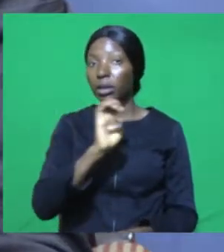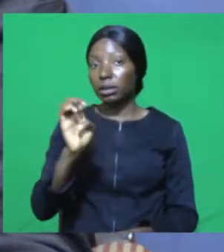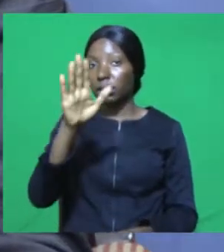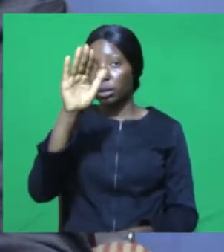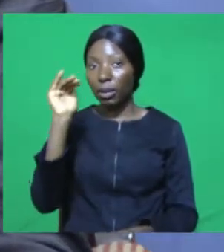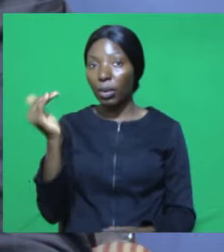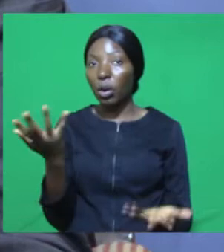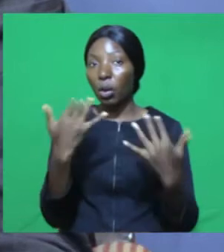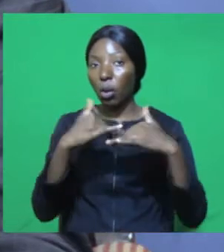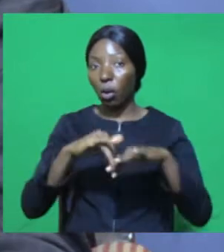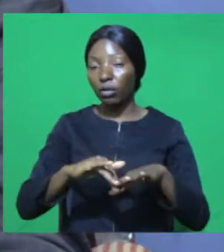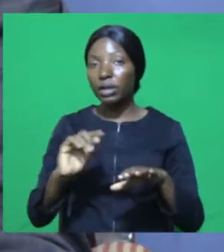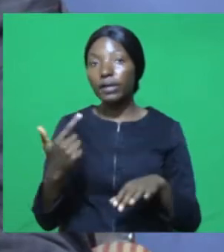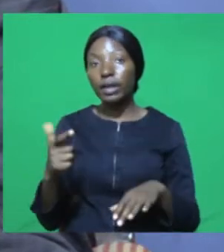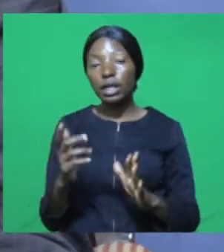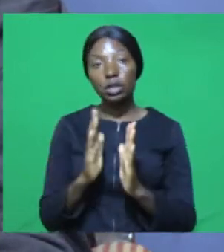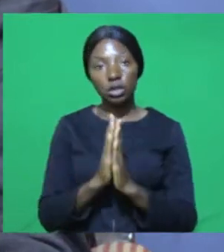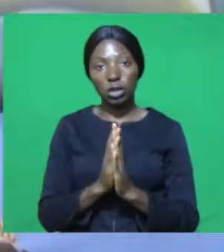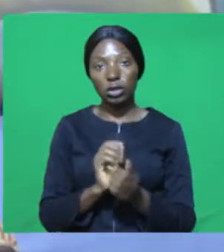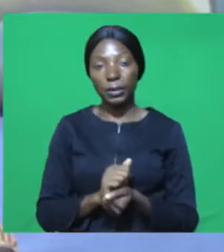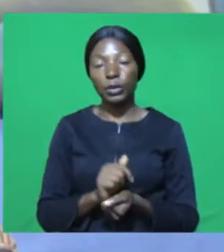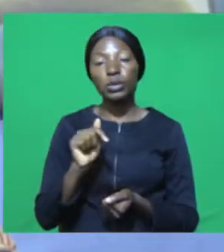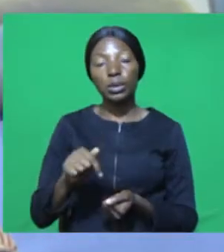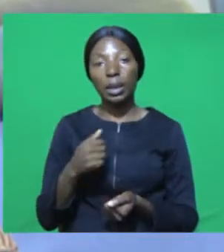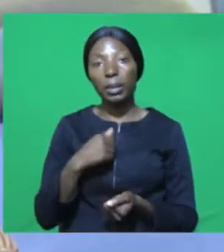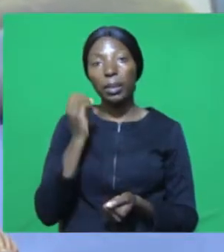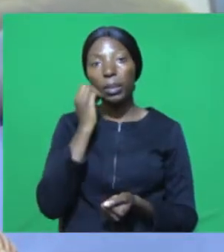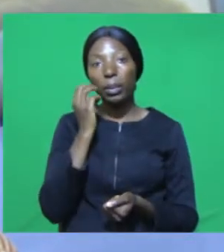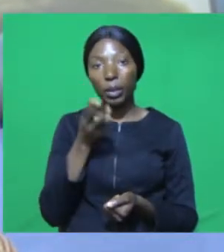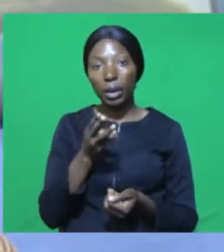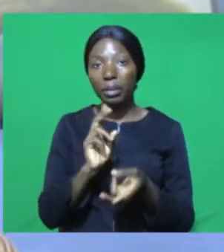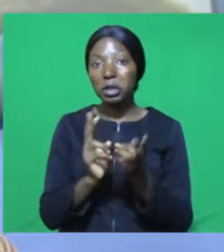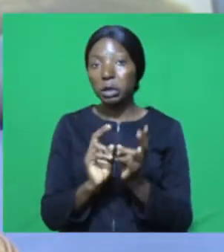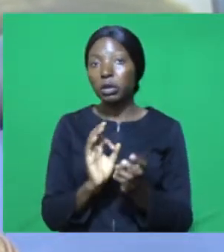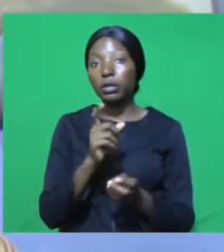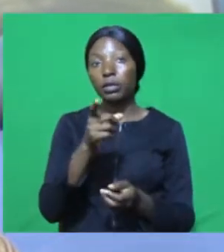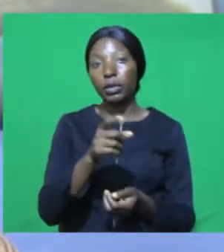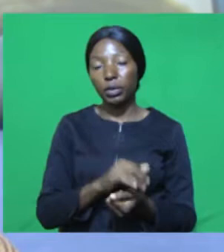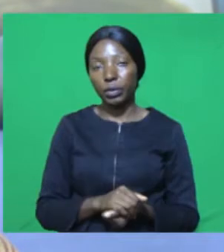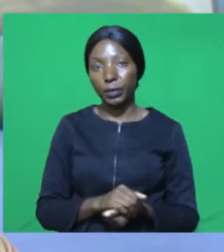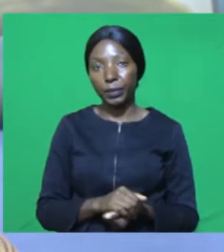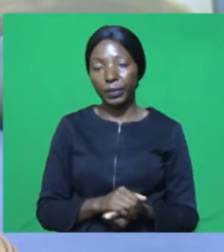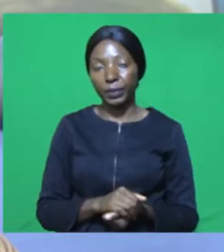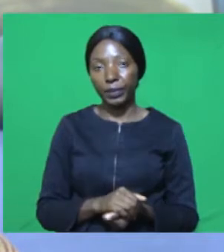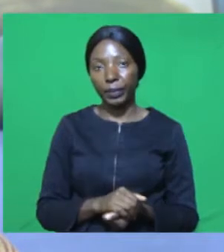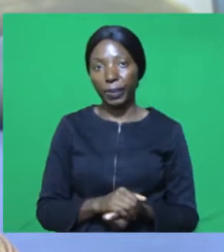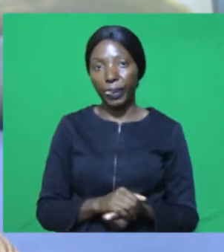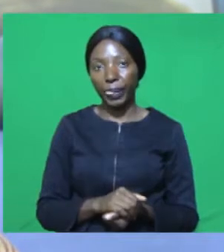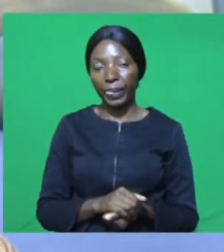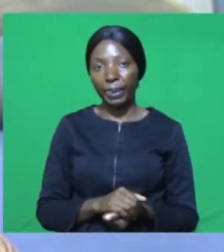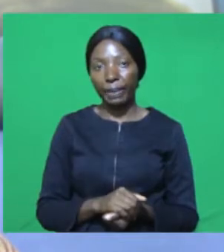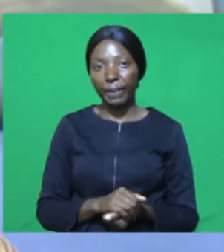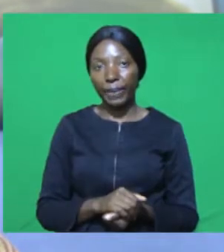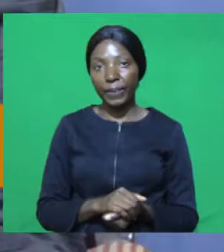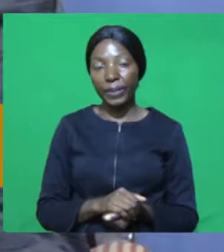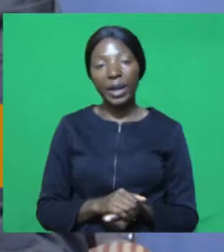vekuEast Zimbabwe Conference of the Seventh Day Adventist Church. Mustudio nhasi tina Proclaim Rhodes ndiye ari kutiisira musign language. Mufundisi,